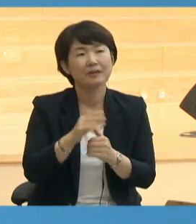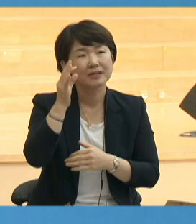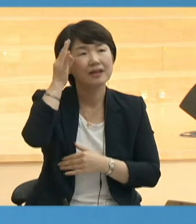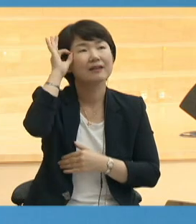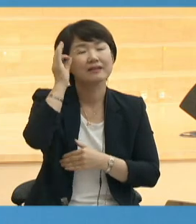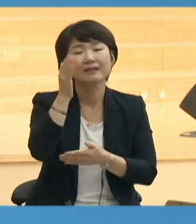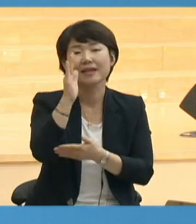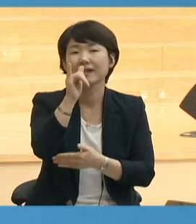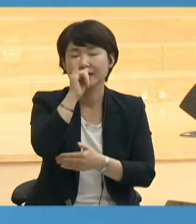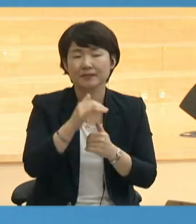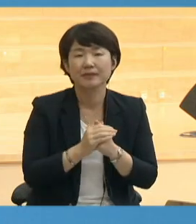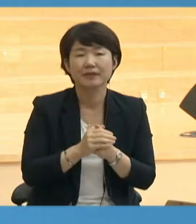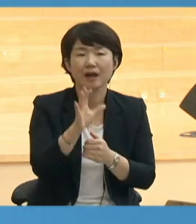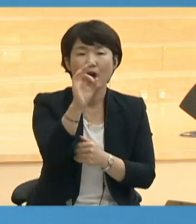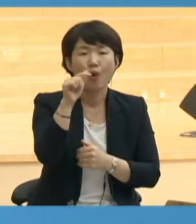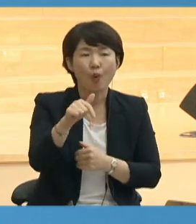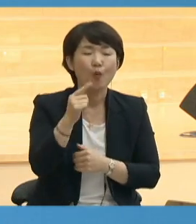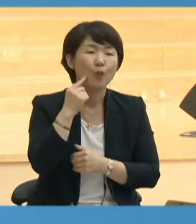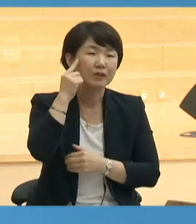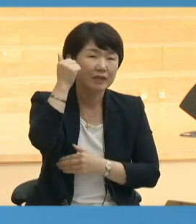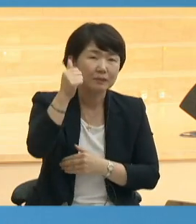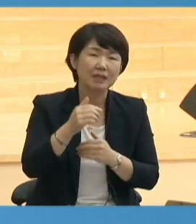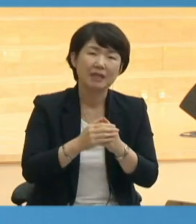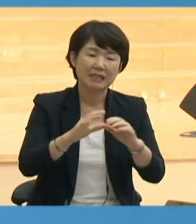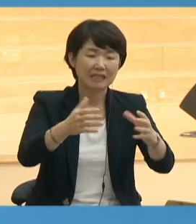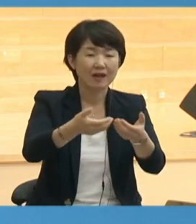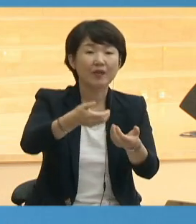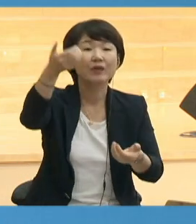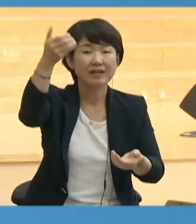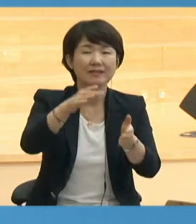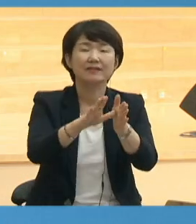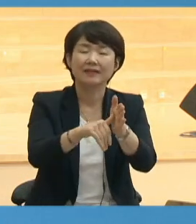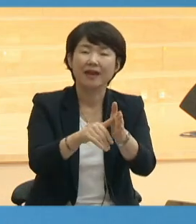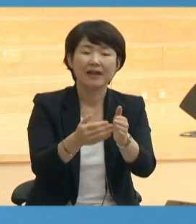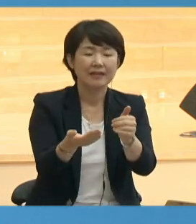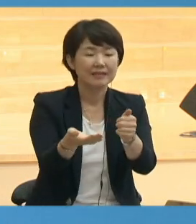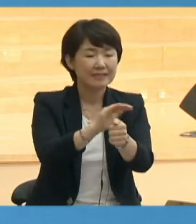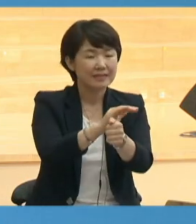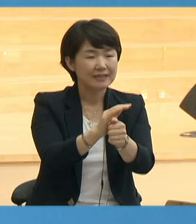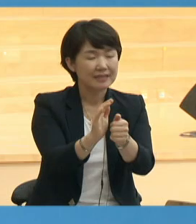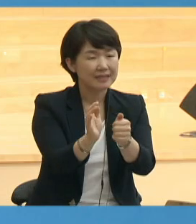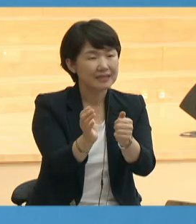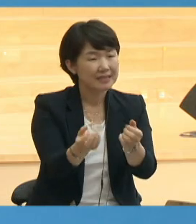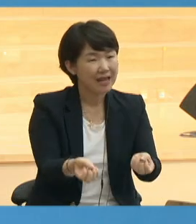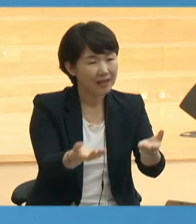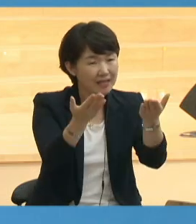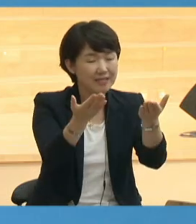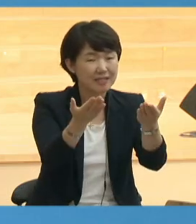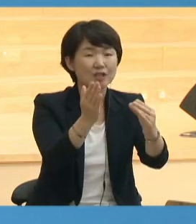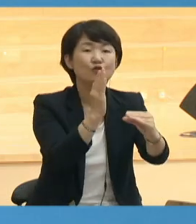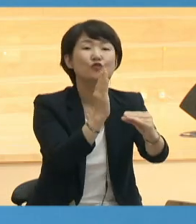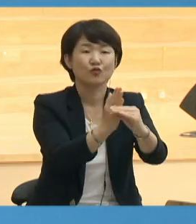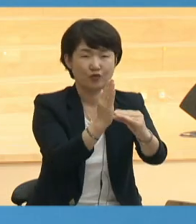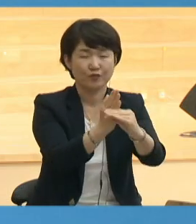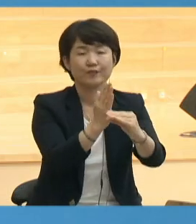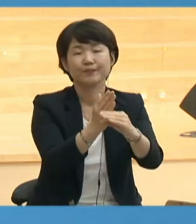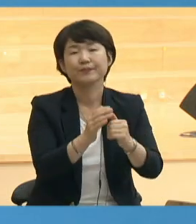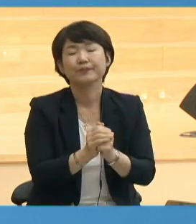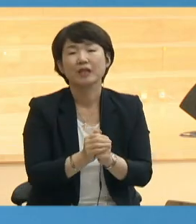얘기가 있어요 코어 칸은 목사님께서 이제 소천 하시고 장례식이 진행 되어 지는 날이었습니다